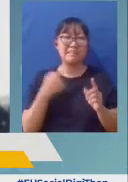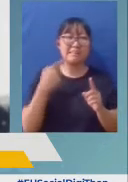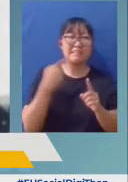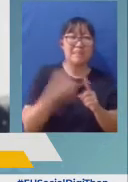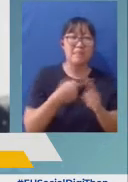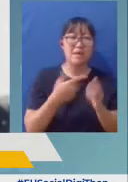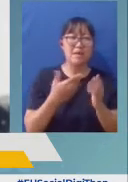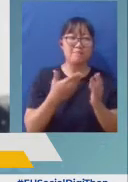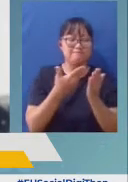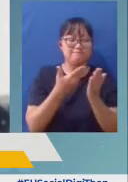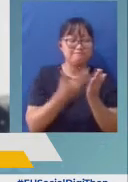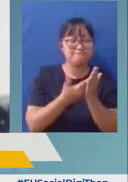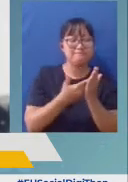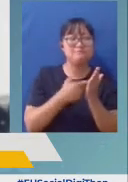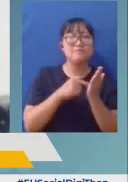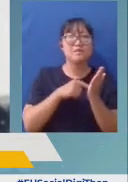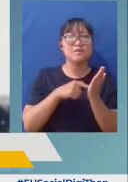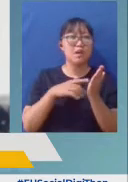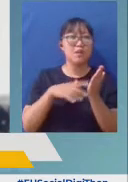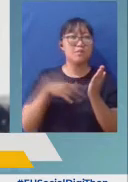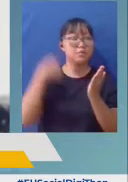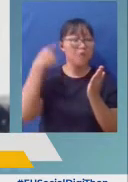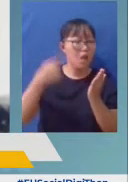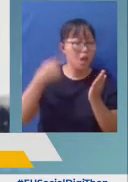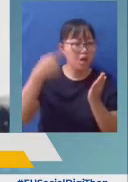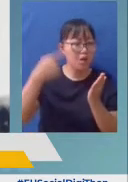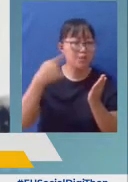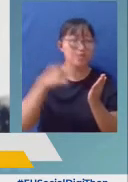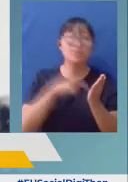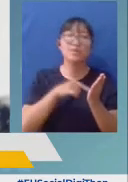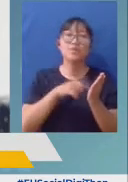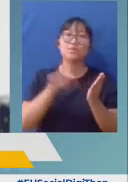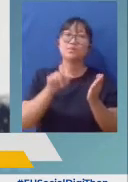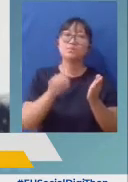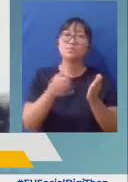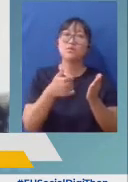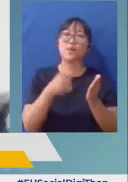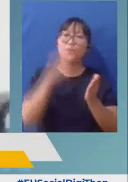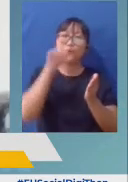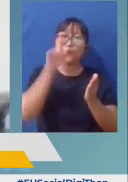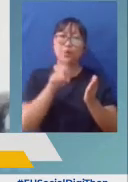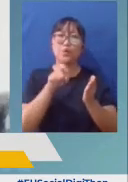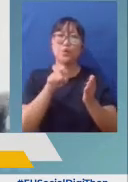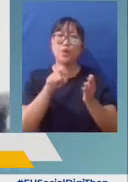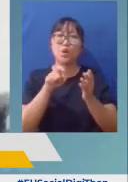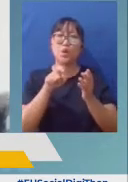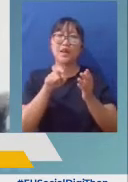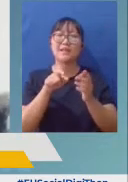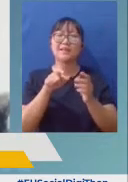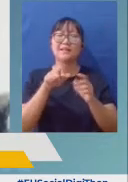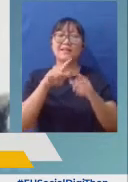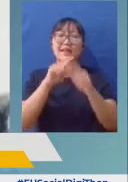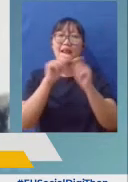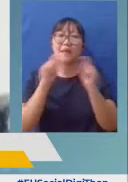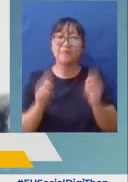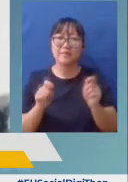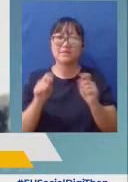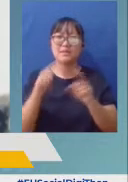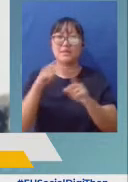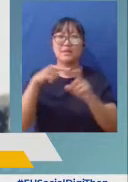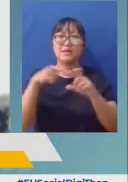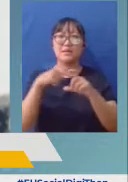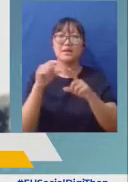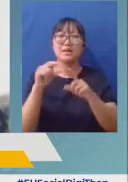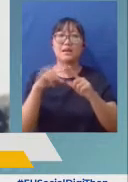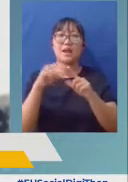dibully, makanya udah butuh terapis, ya. Karena aku khawatir lebih parah lagi ininya apa kasusnya.